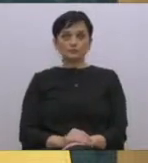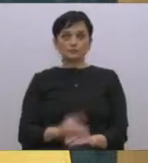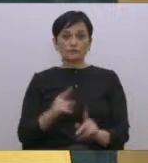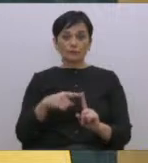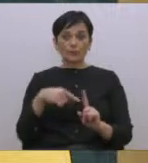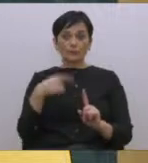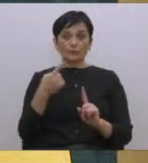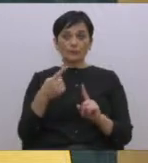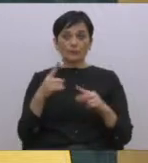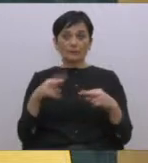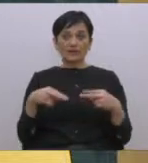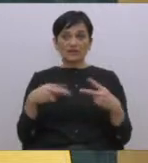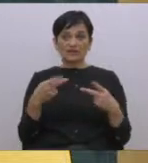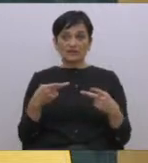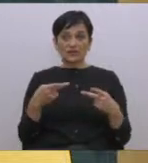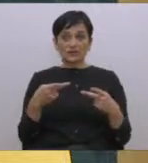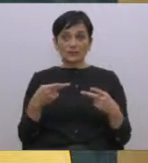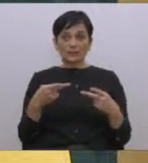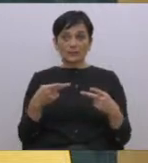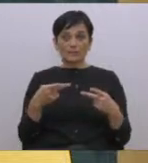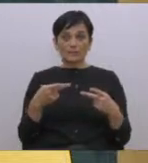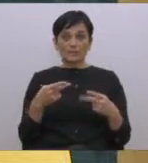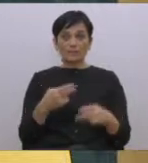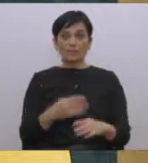შემდეგი ცვლილება